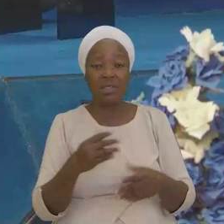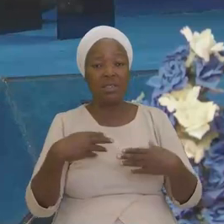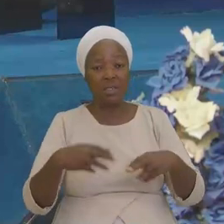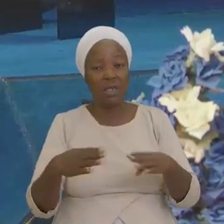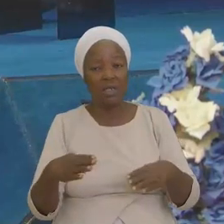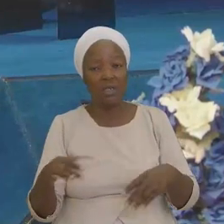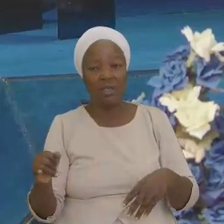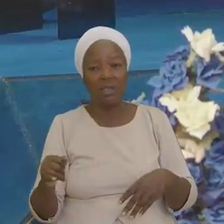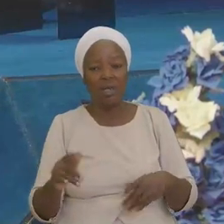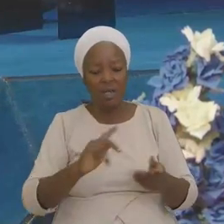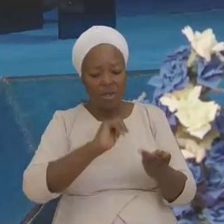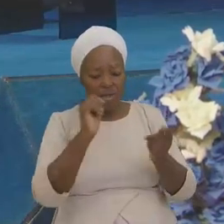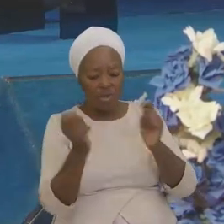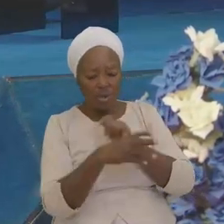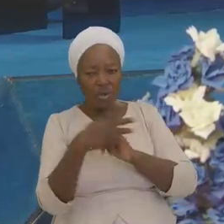Toutes ces choses qu'ils vendaient